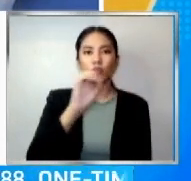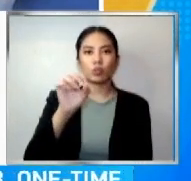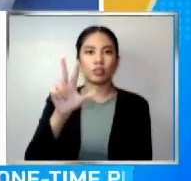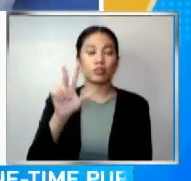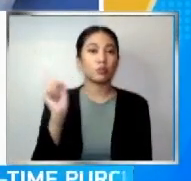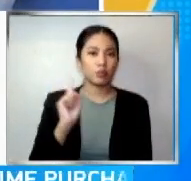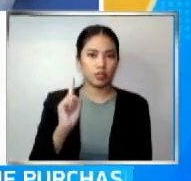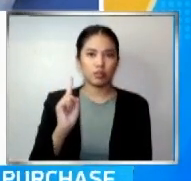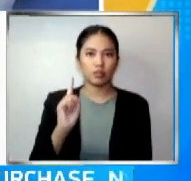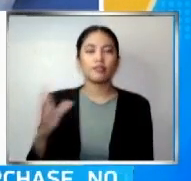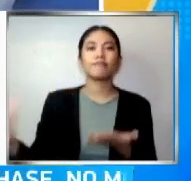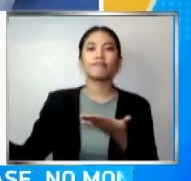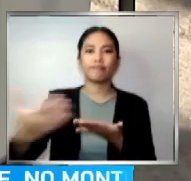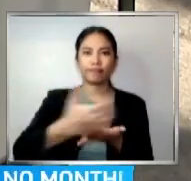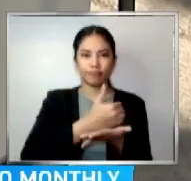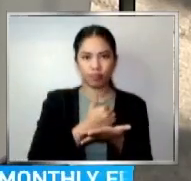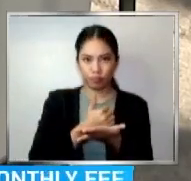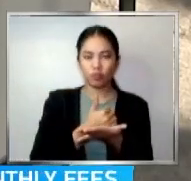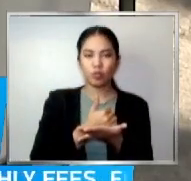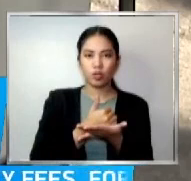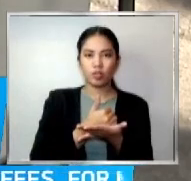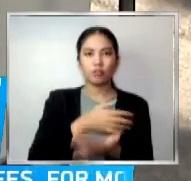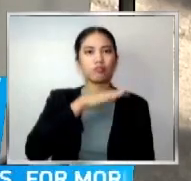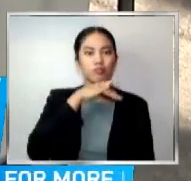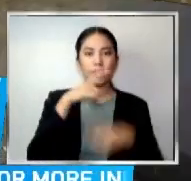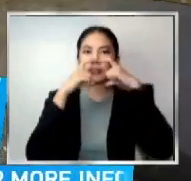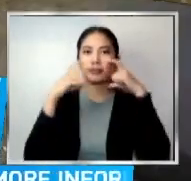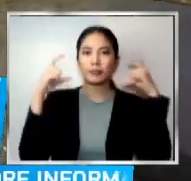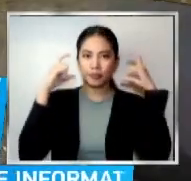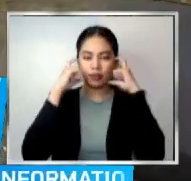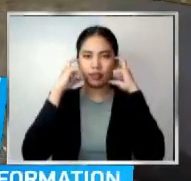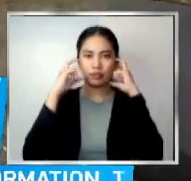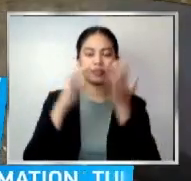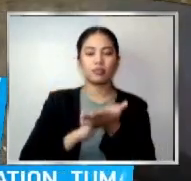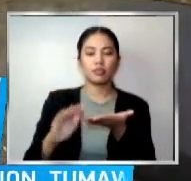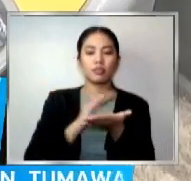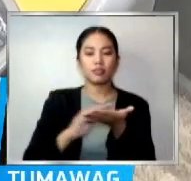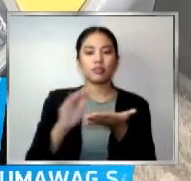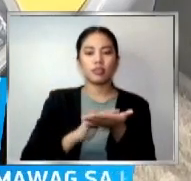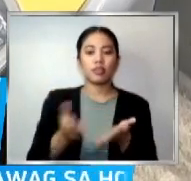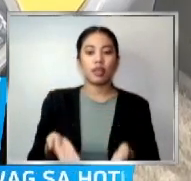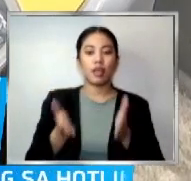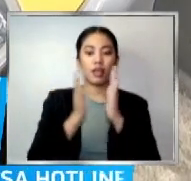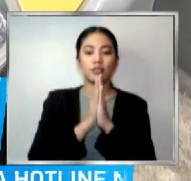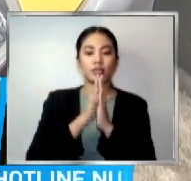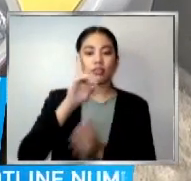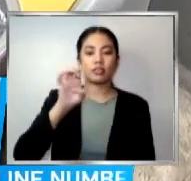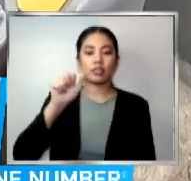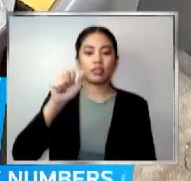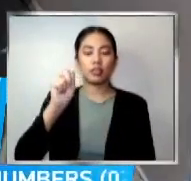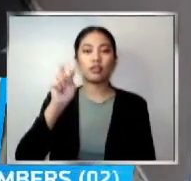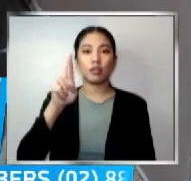pagkolekta, tamang disposal ng mga face mask natin. Nauna nang nag-utos ang DENR sa mga LGU na magkaroon ng hiwalay na basurahan para sa mga